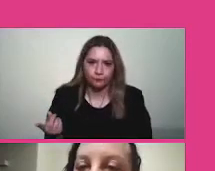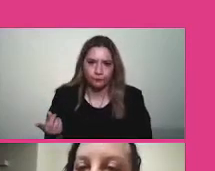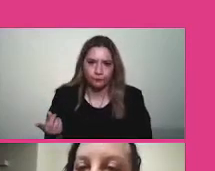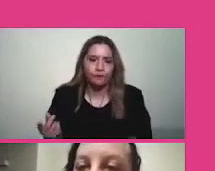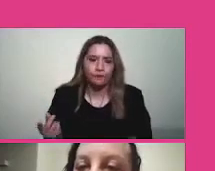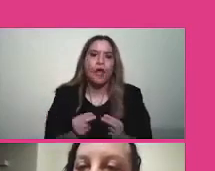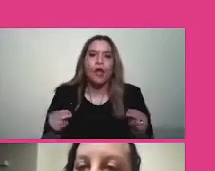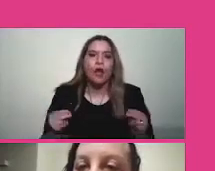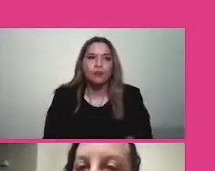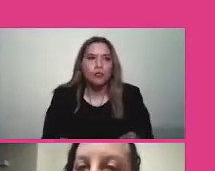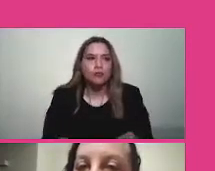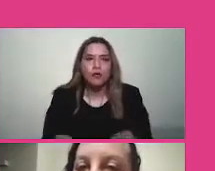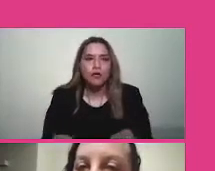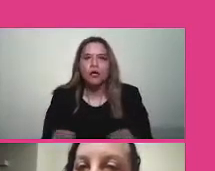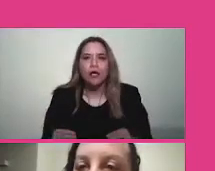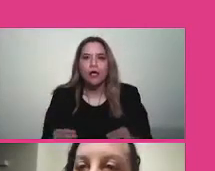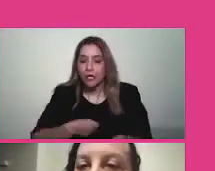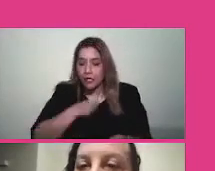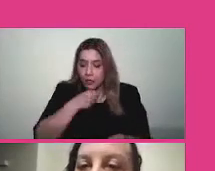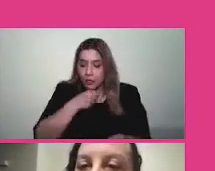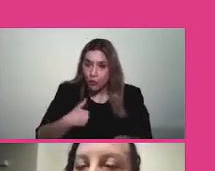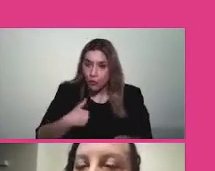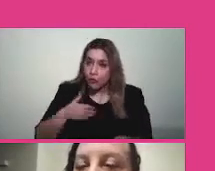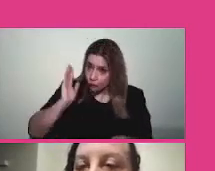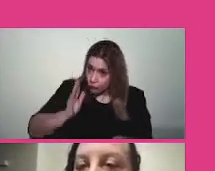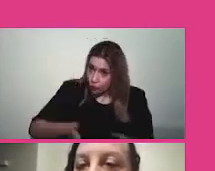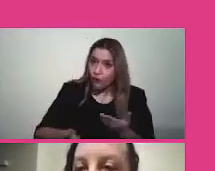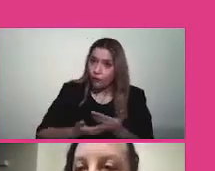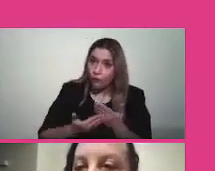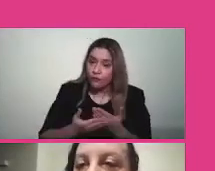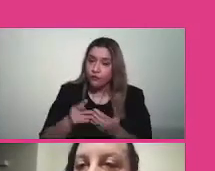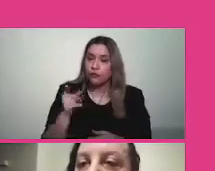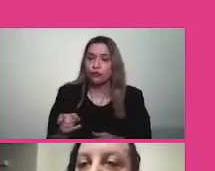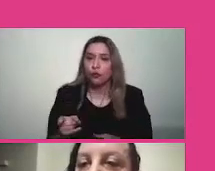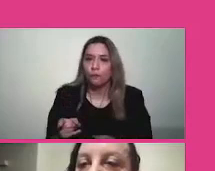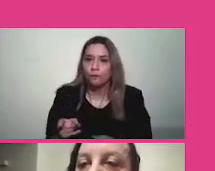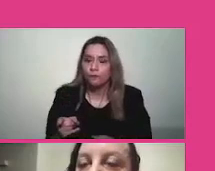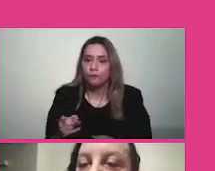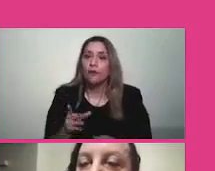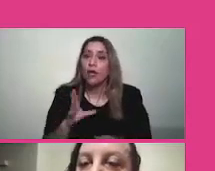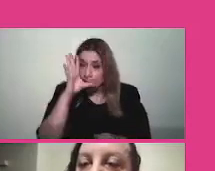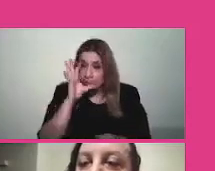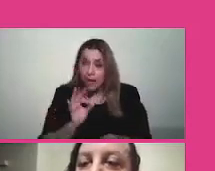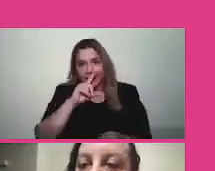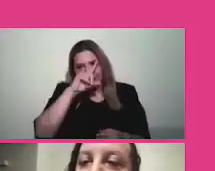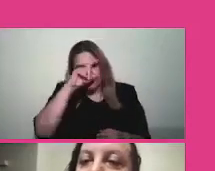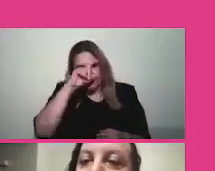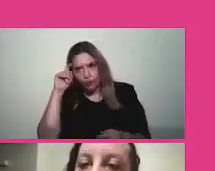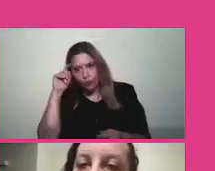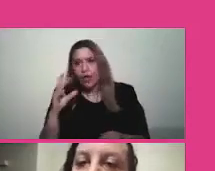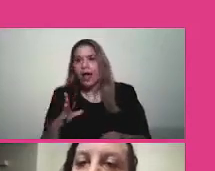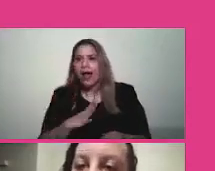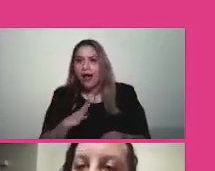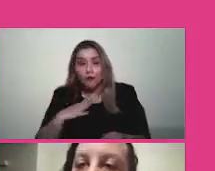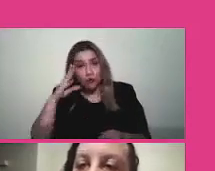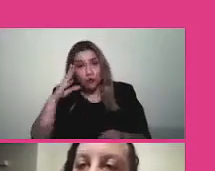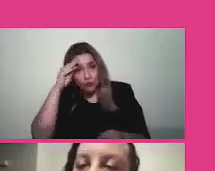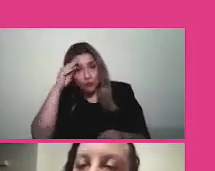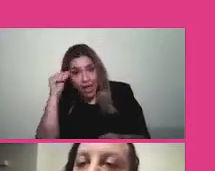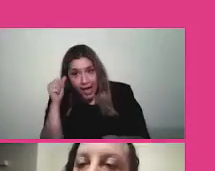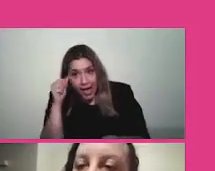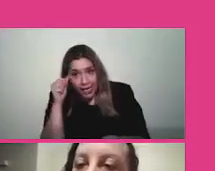μπορεί και ο ίδιος ο ηλικιωμένος να βοηθήσει προς αυτή την κατεύθυνση. Που είναι πολύ δύσκολο όταν έχεις έναν άνθρωπο με άνοια να